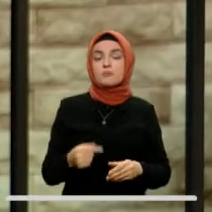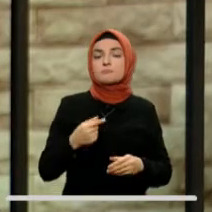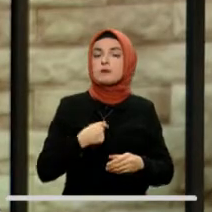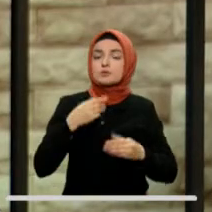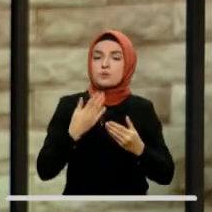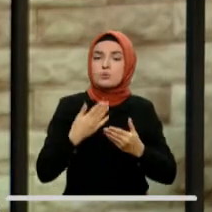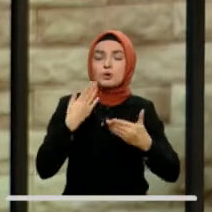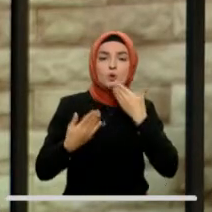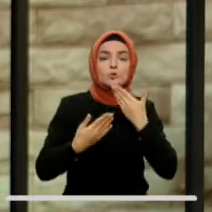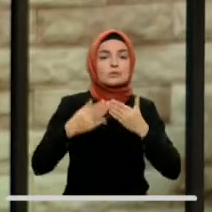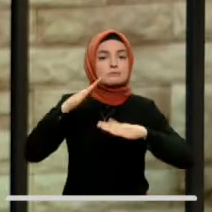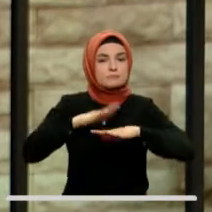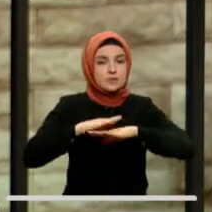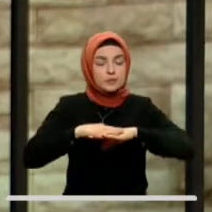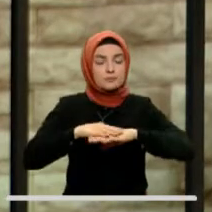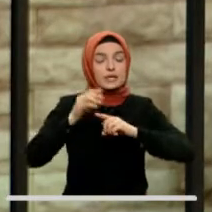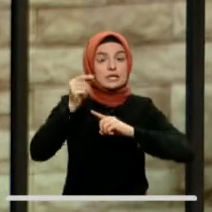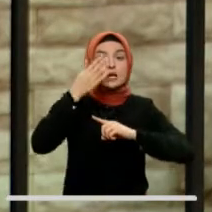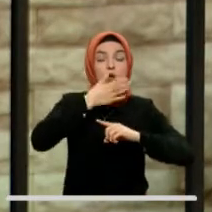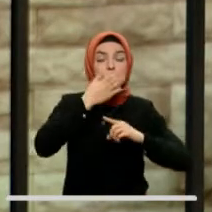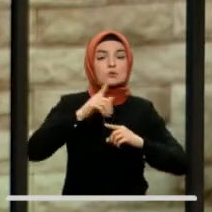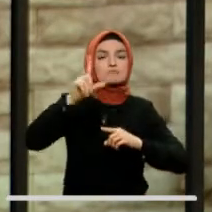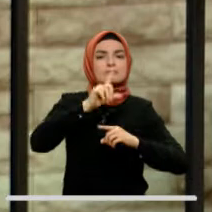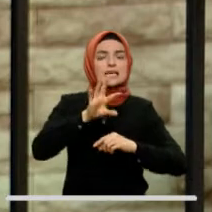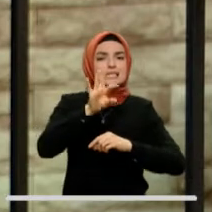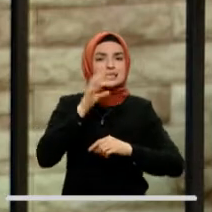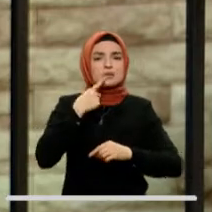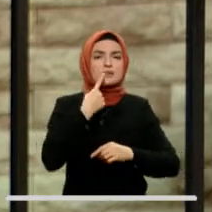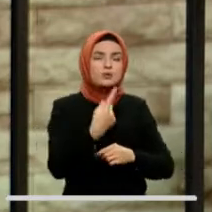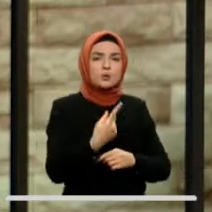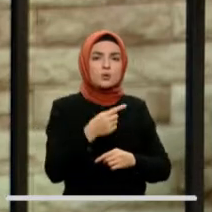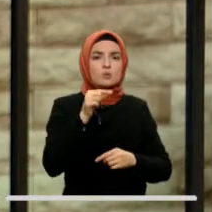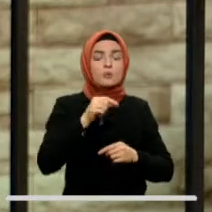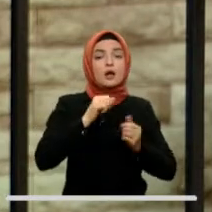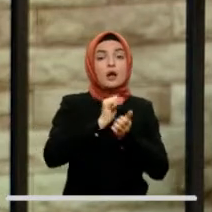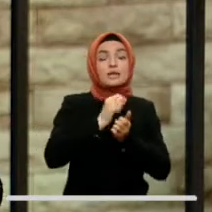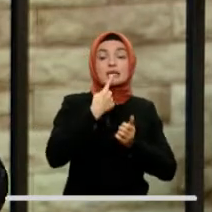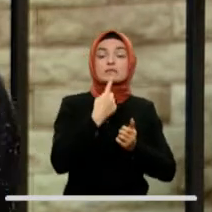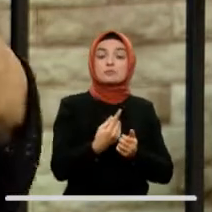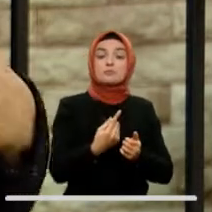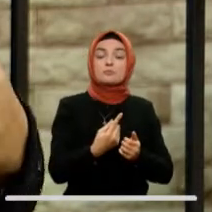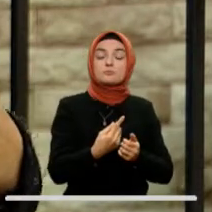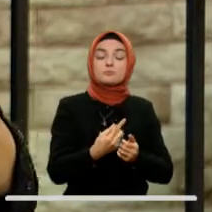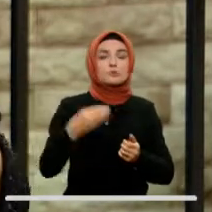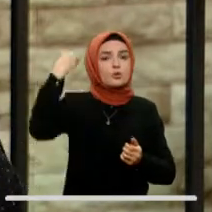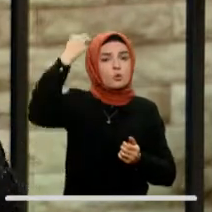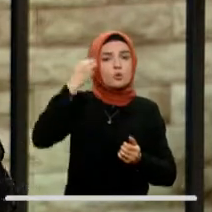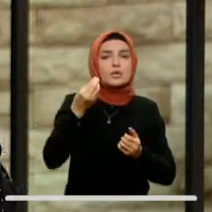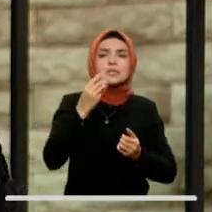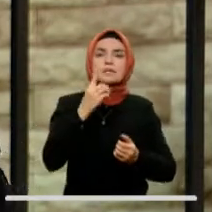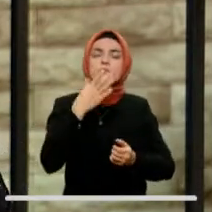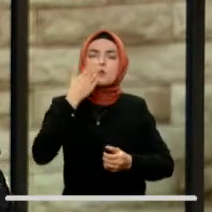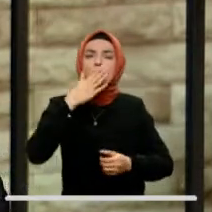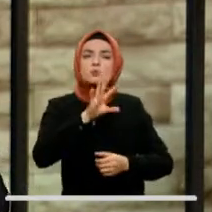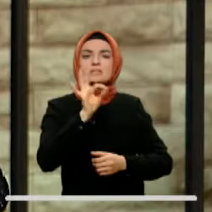ilgili, ilkokul ve ortaokul dönemleri, lise seçimleriyle ilgili aileler bazen bana geldiklerinde şöyle söylüyorlar. Hocam işte iyi bir okul seçimi